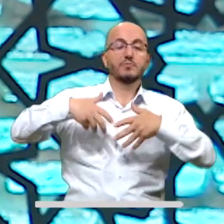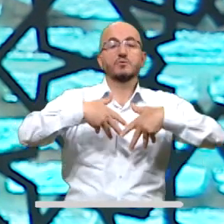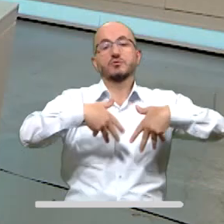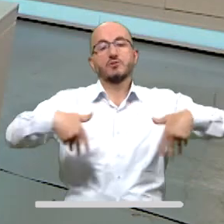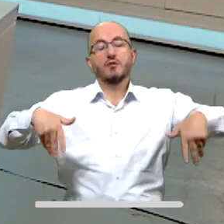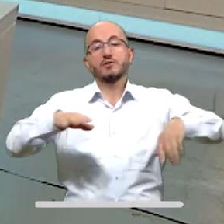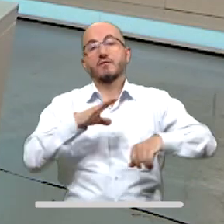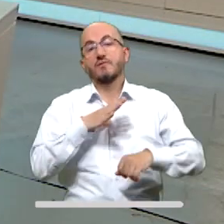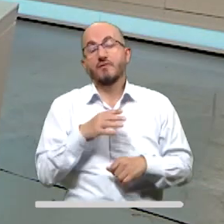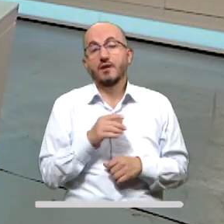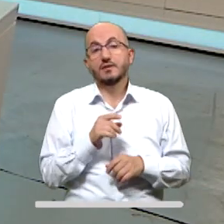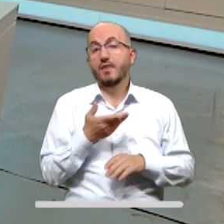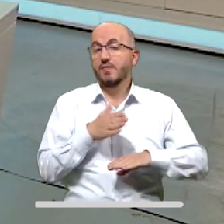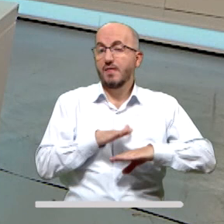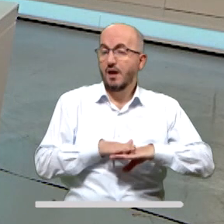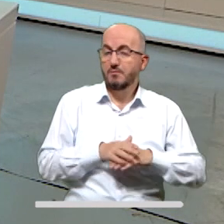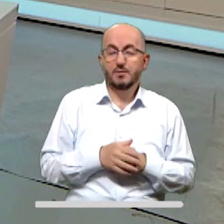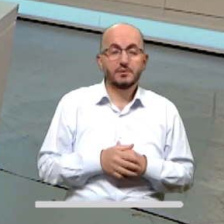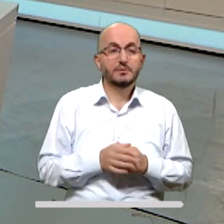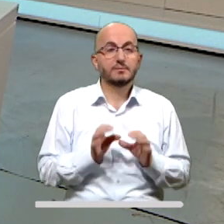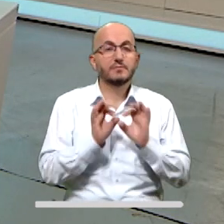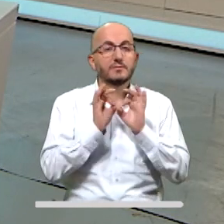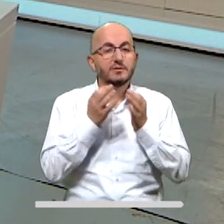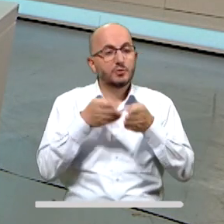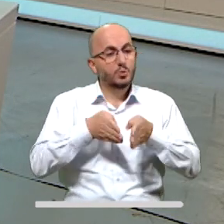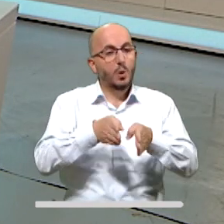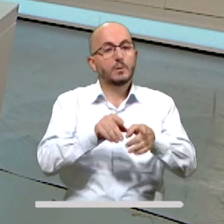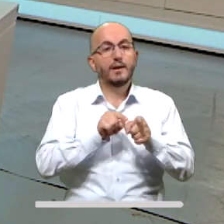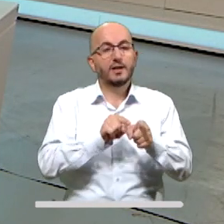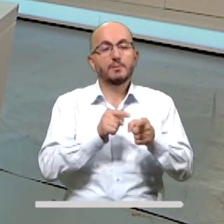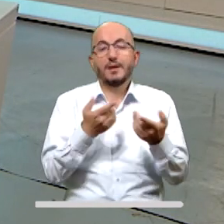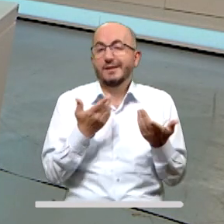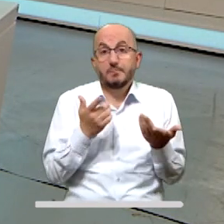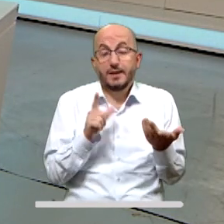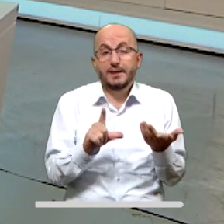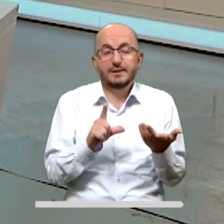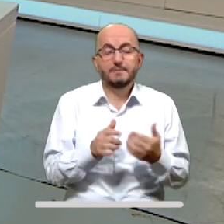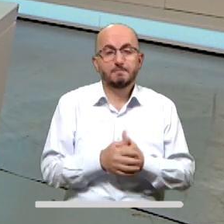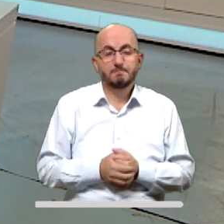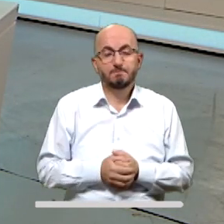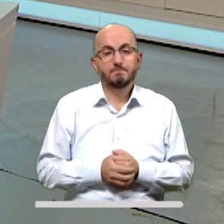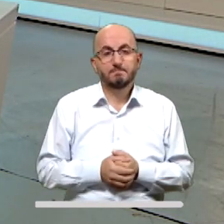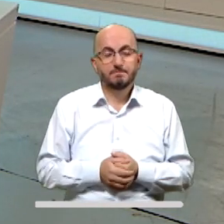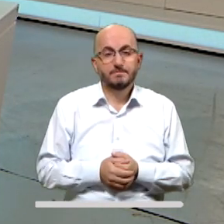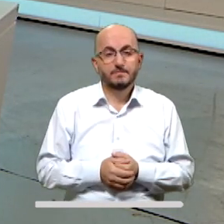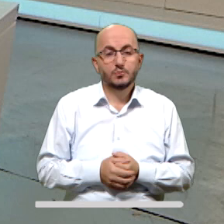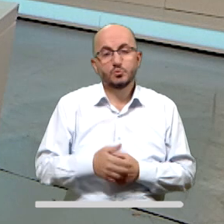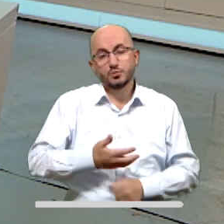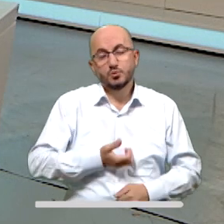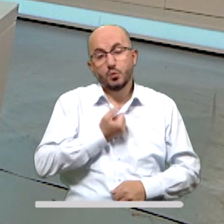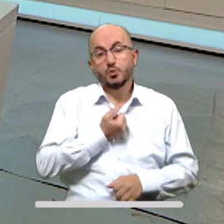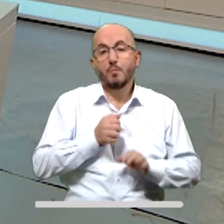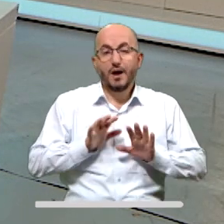vardı. Bunlara ne yapabilirim? Nasıl bir, ben burada biraz üzüldüm